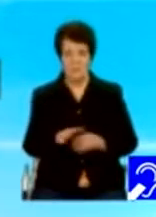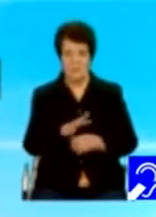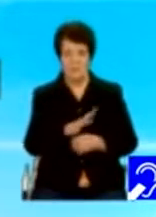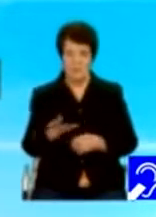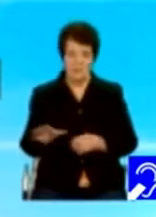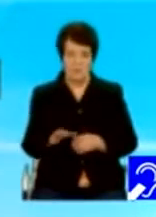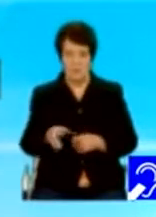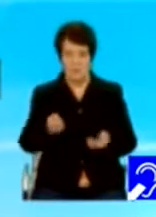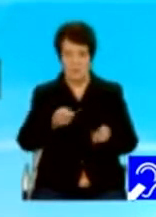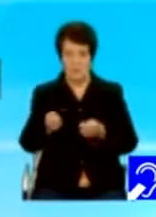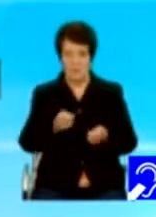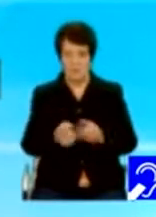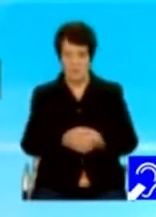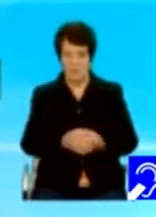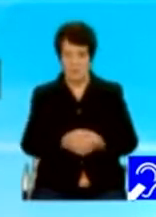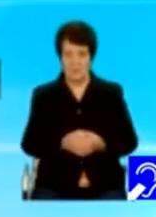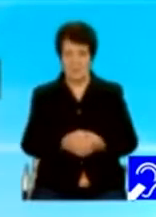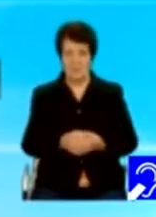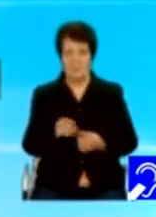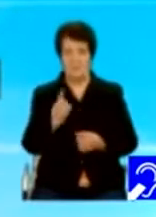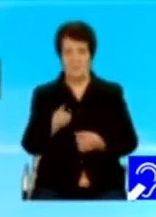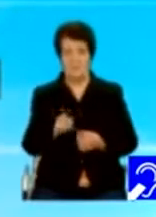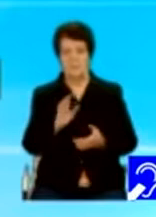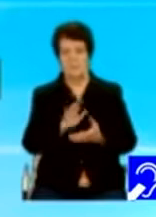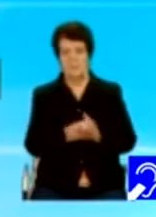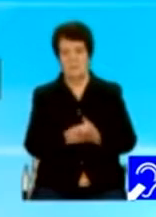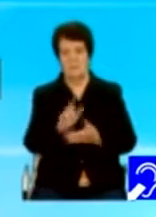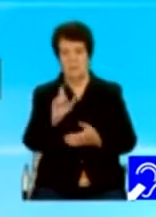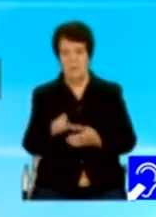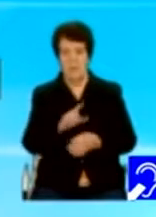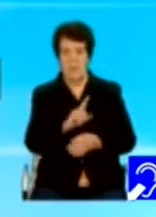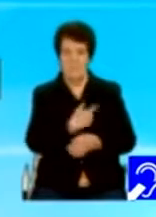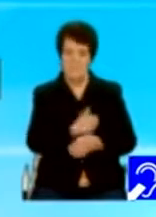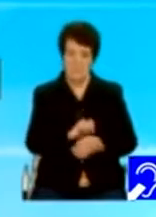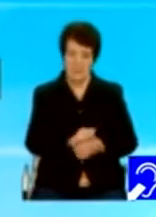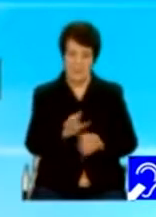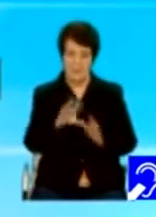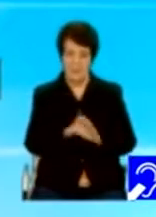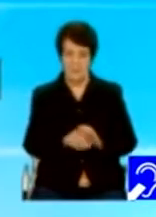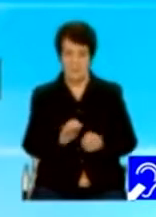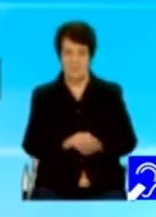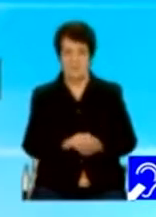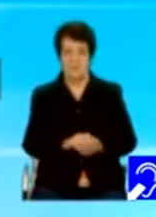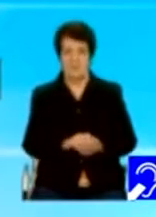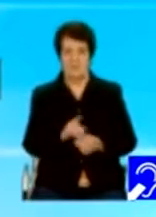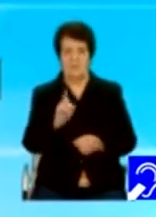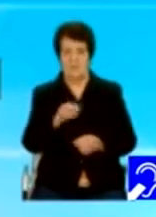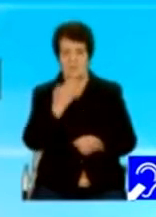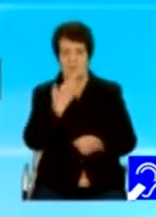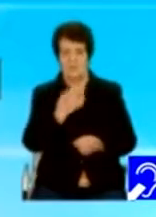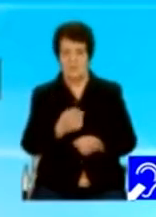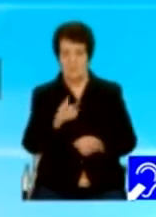am fost la guvernare. Din echipa Partidului Politic Pace fac parte medici de talie națională și